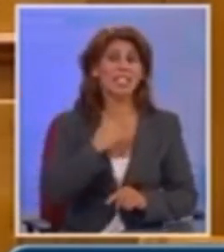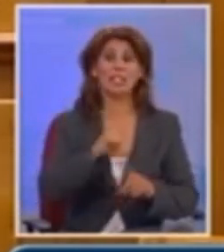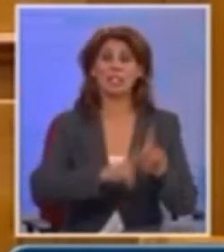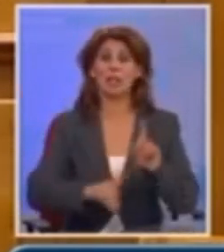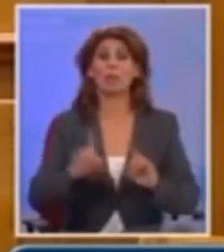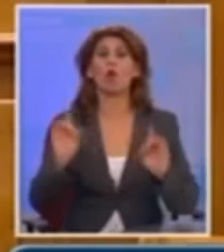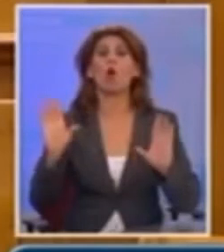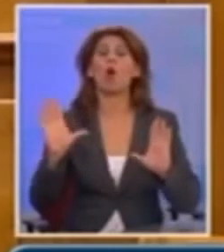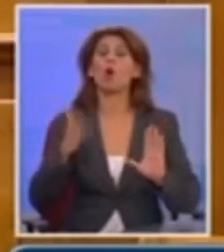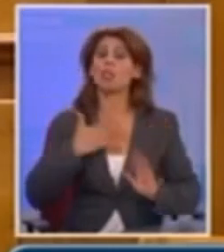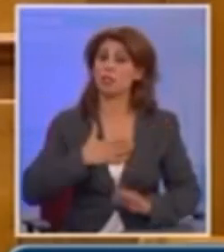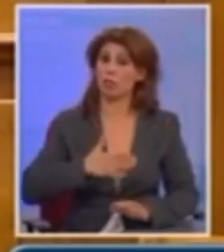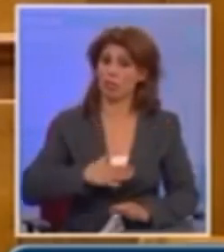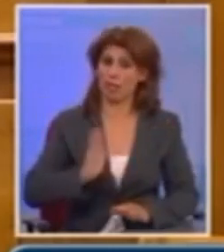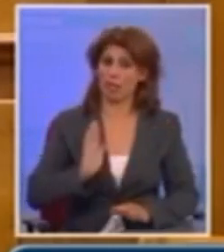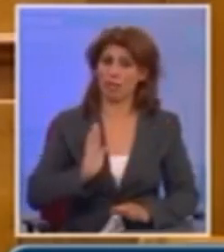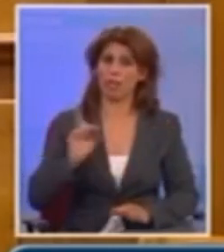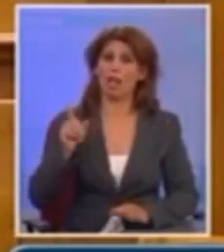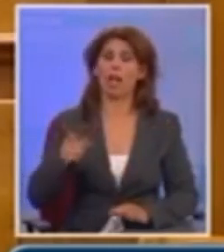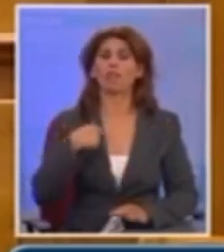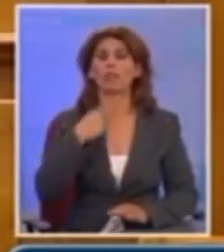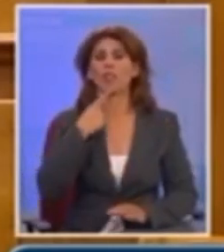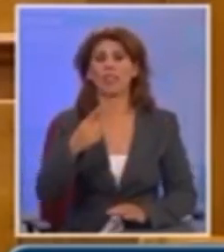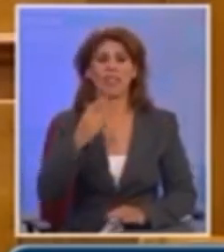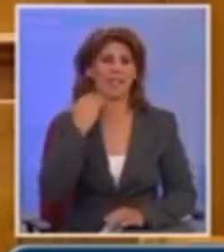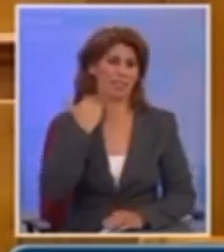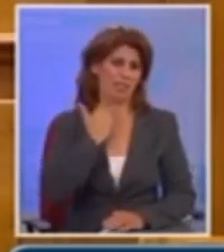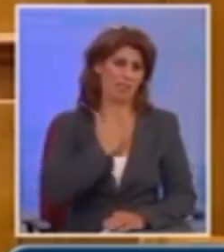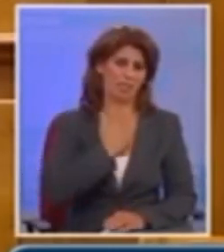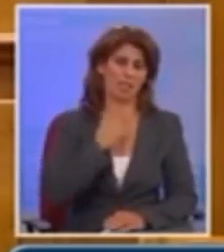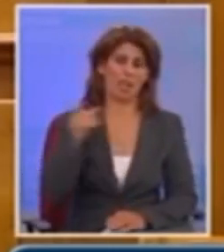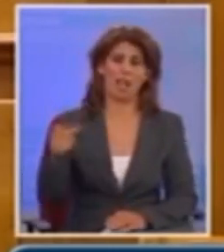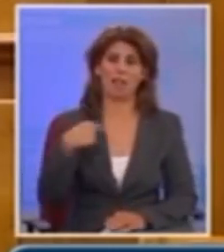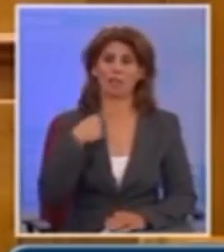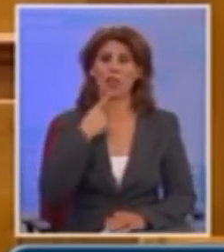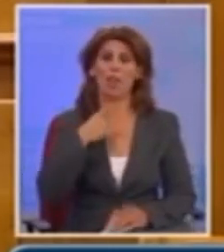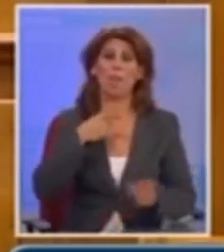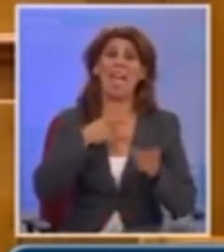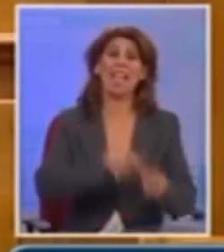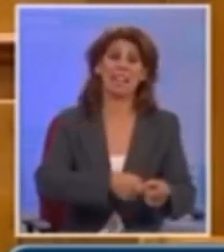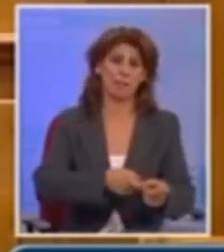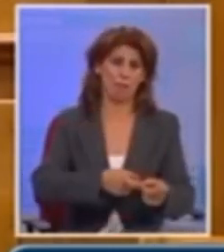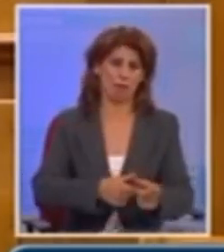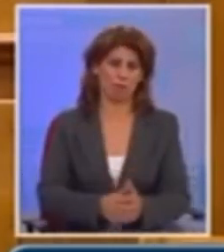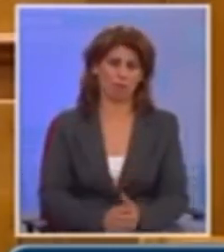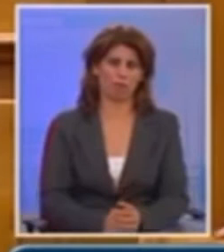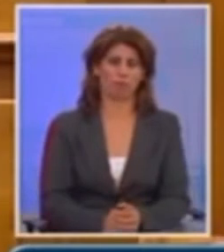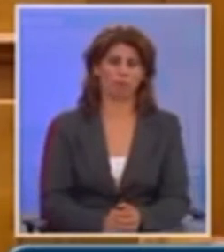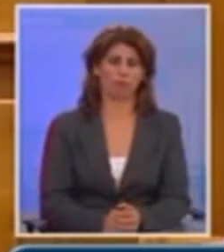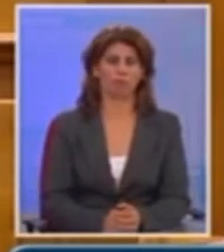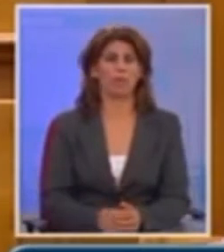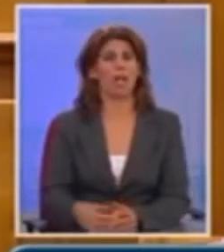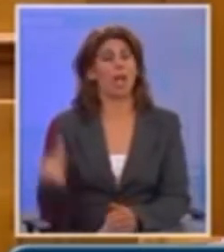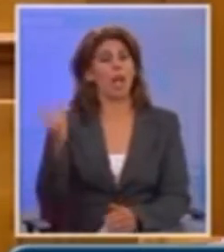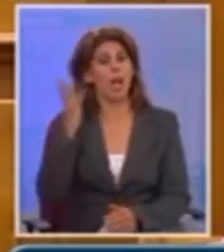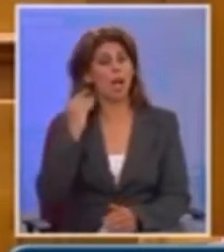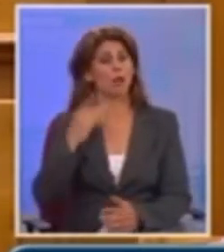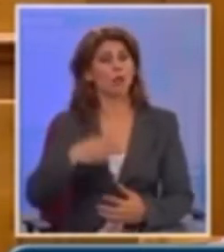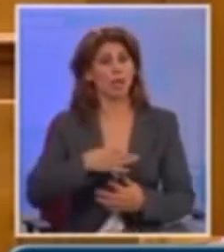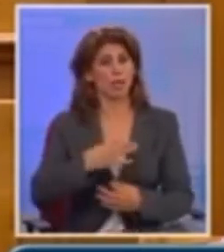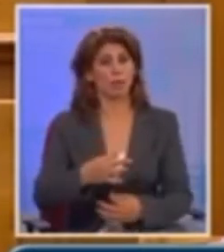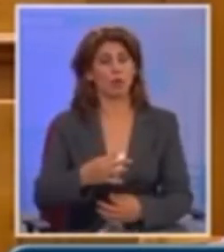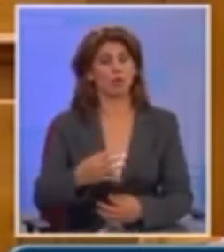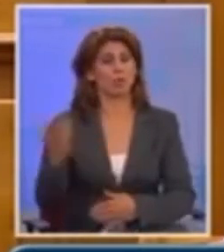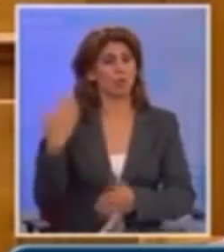κάποιον χωρίς τη θέλησή του, αυτό δεν λέγεται θυσία, αυτό λέγεται έγκλημα. Άκουσα όμως εκπροσώπους